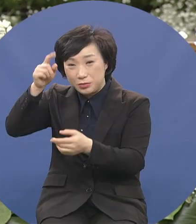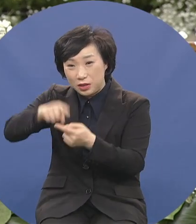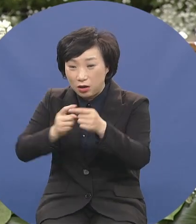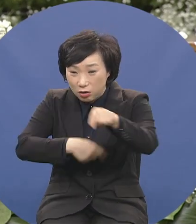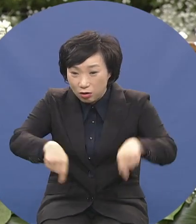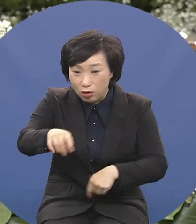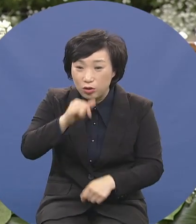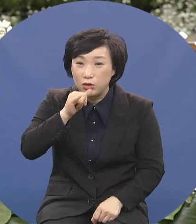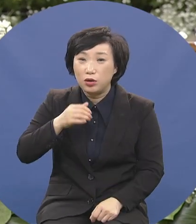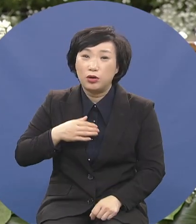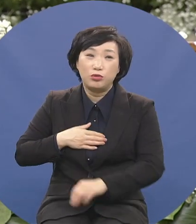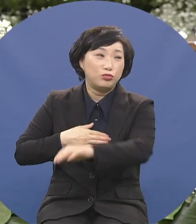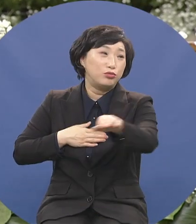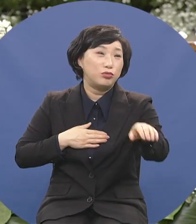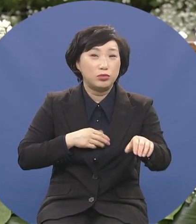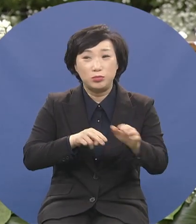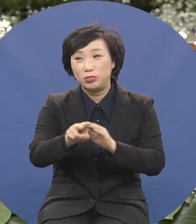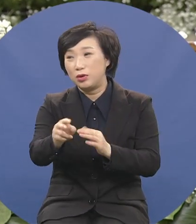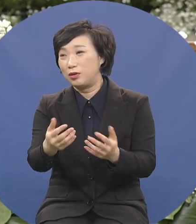어찌 피할 수 있는가?